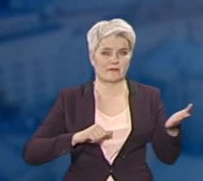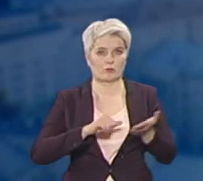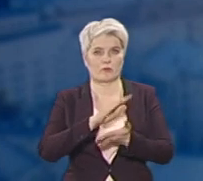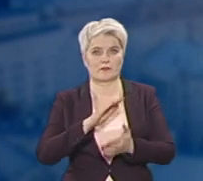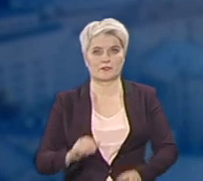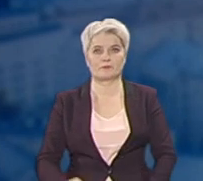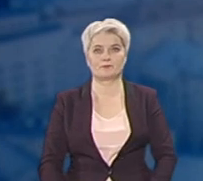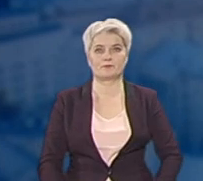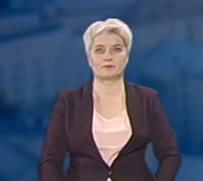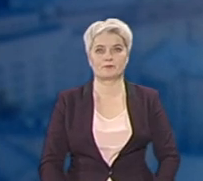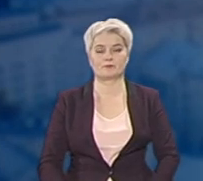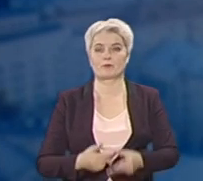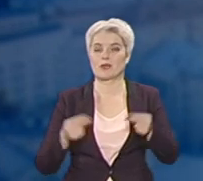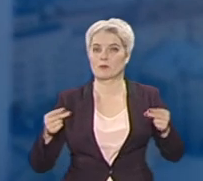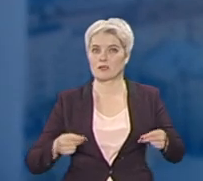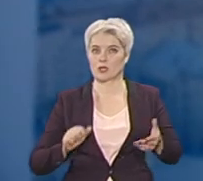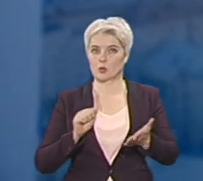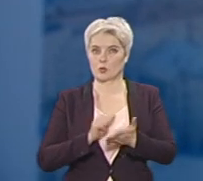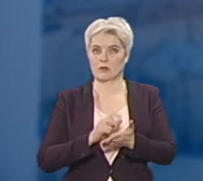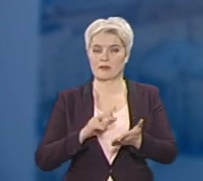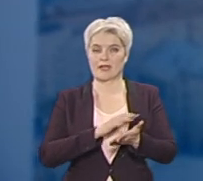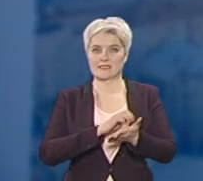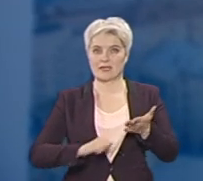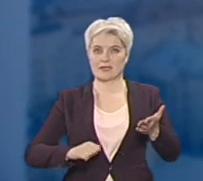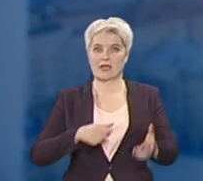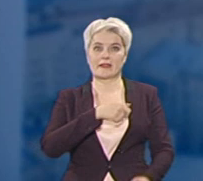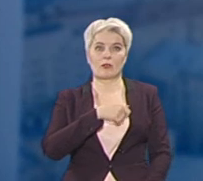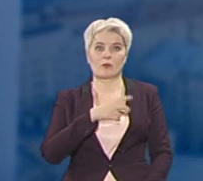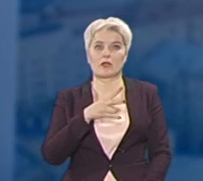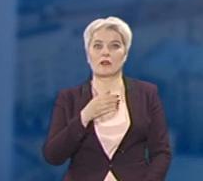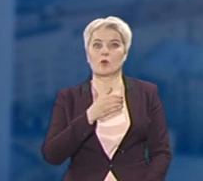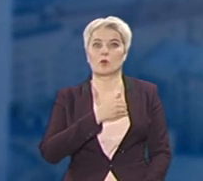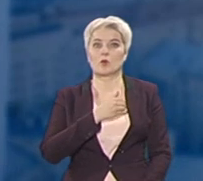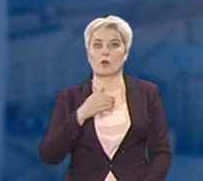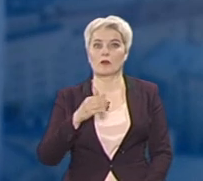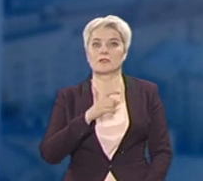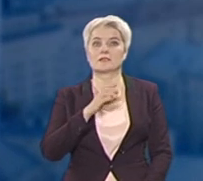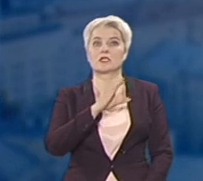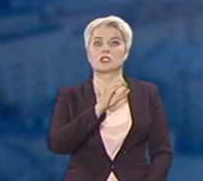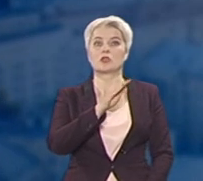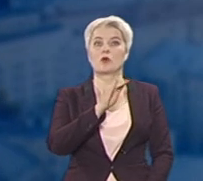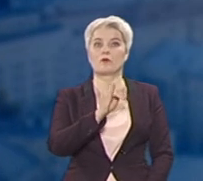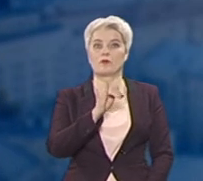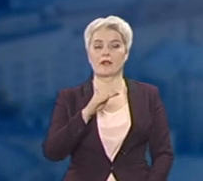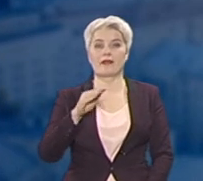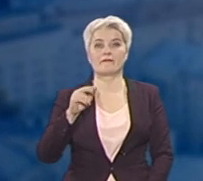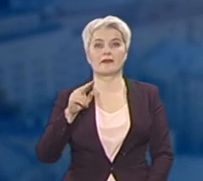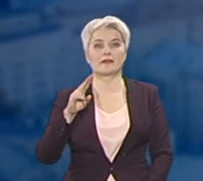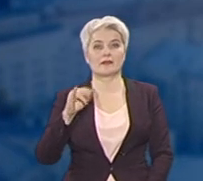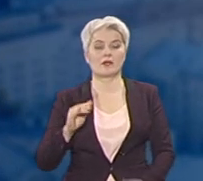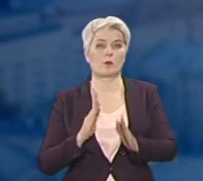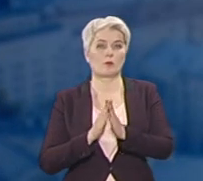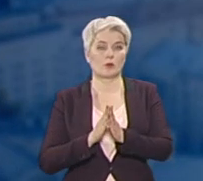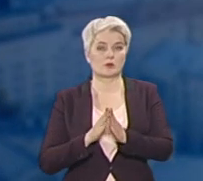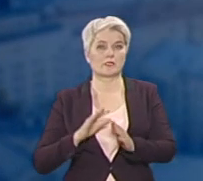підписати документи на зняття депутатської недоторканності Софії Федини, просять слідчі Держбюро розслідувань у генпрокурора Руслана Рябошапки. Про